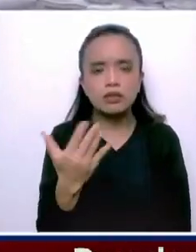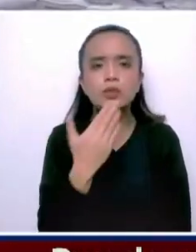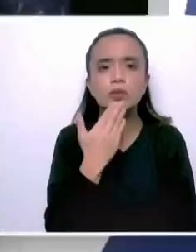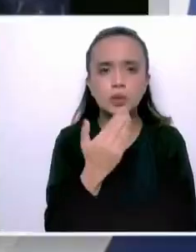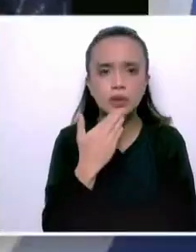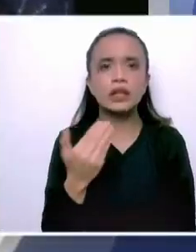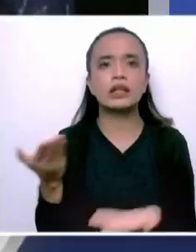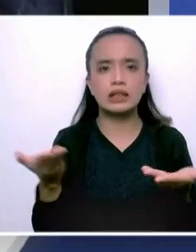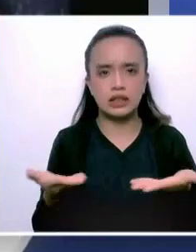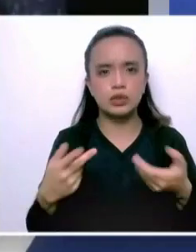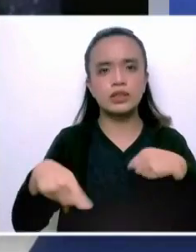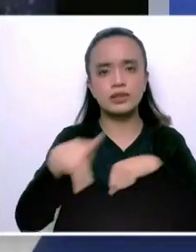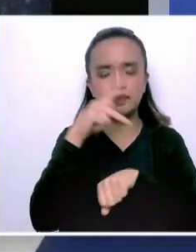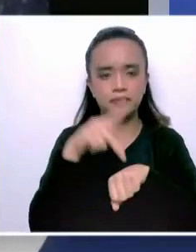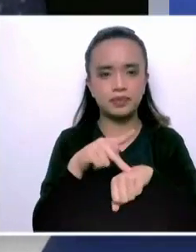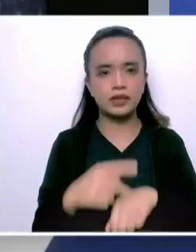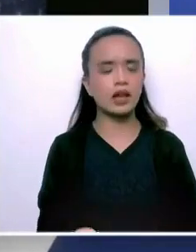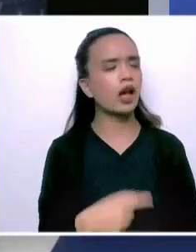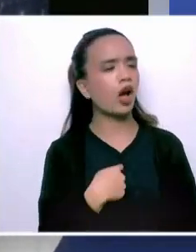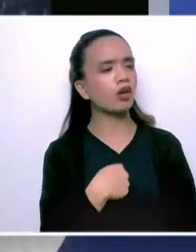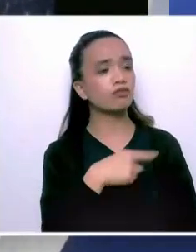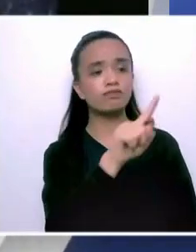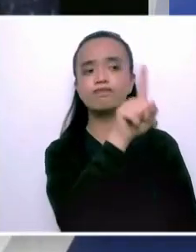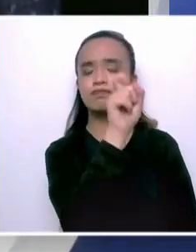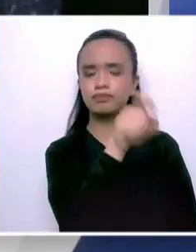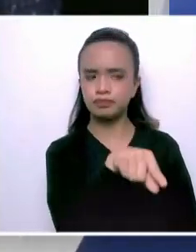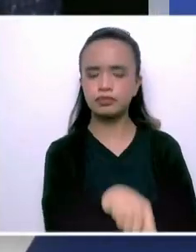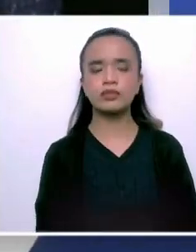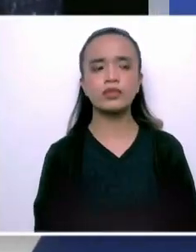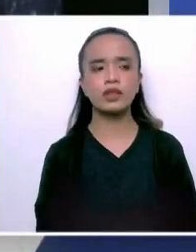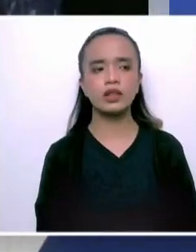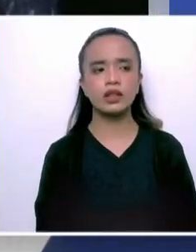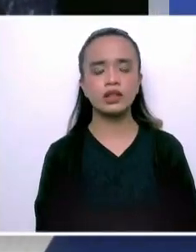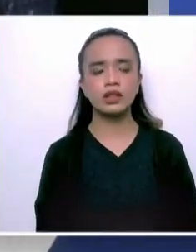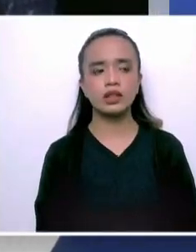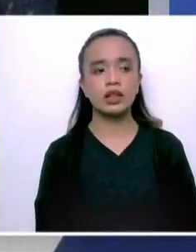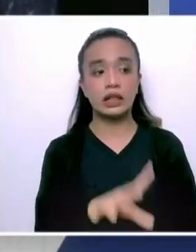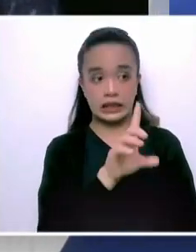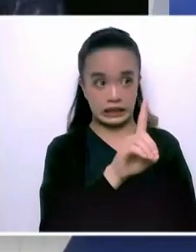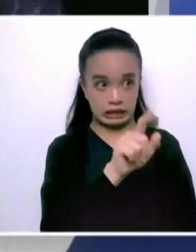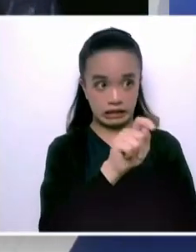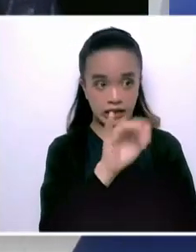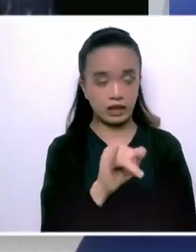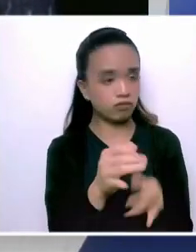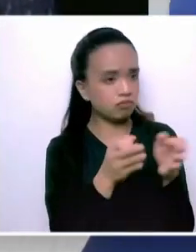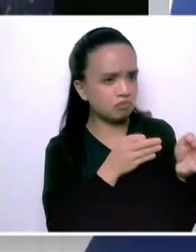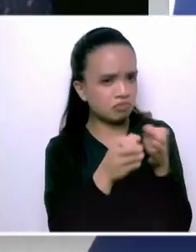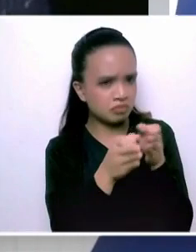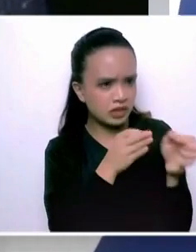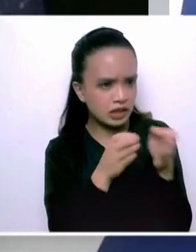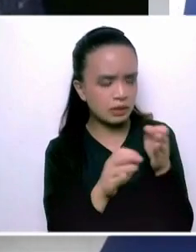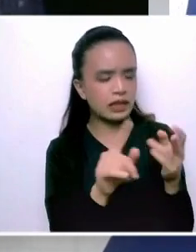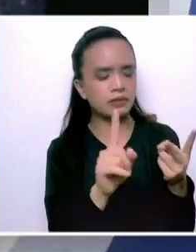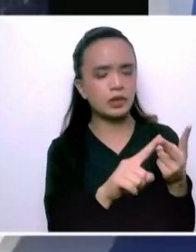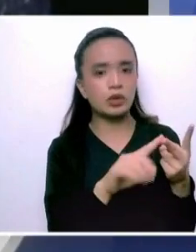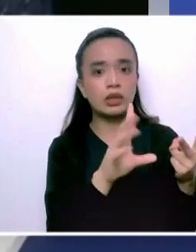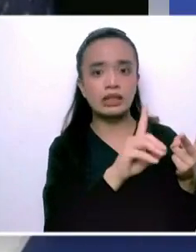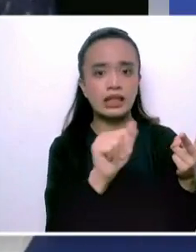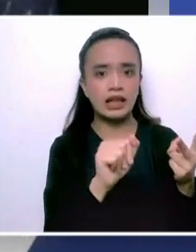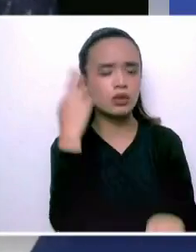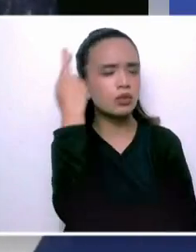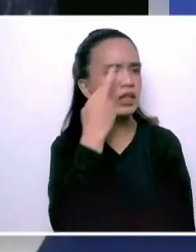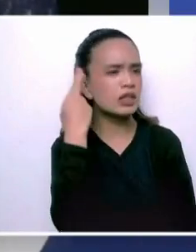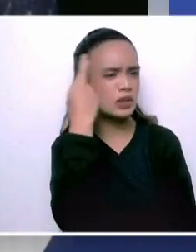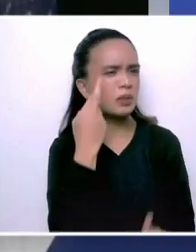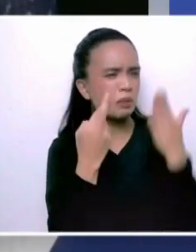Karen? Lady, matanong ko lang, no, ipinaliwanag ba ng DTI at maging ng DA ang dahilan kung bakit